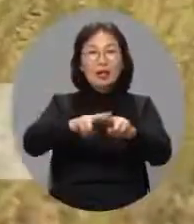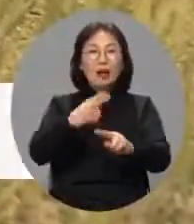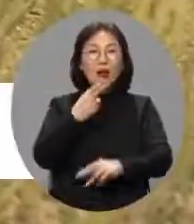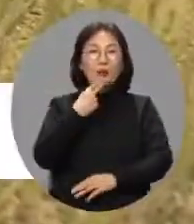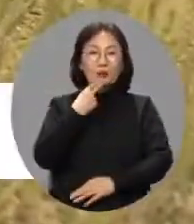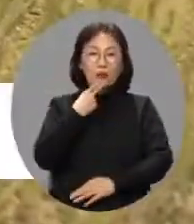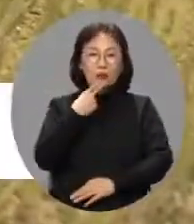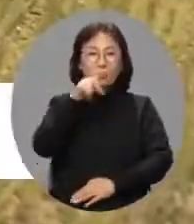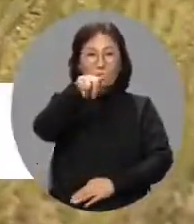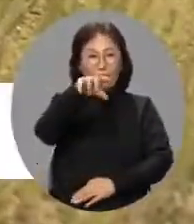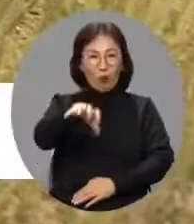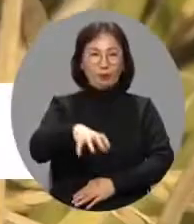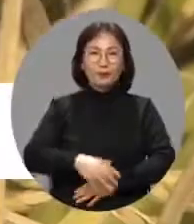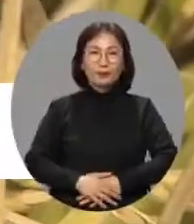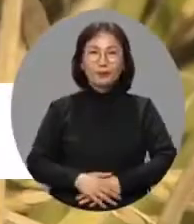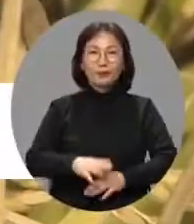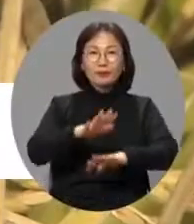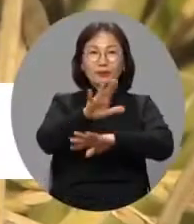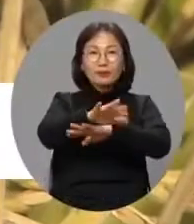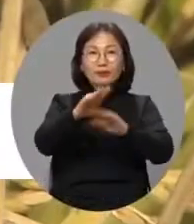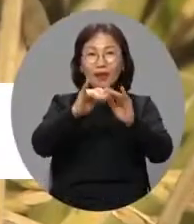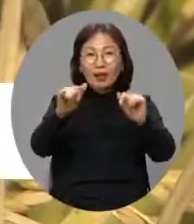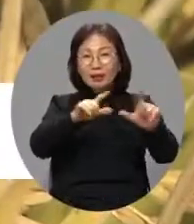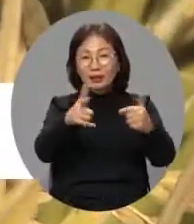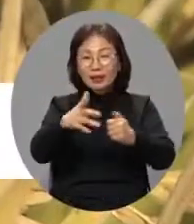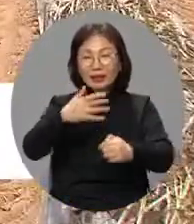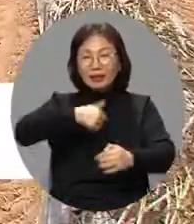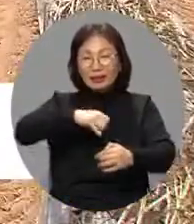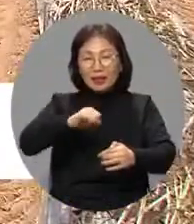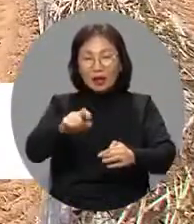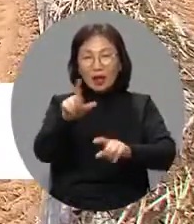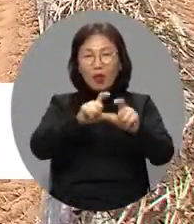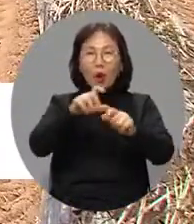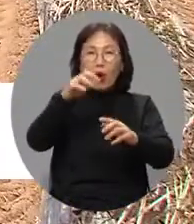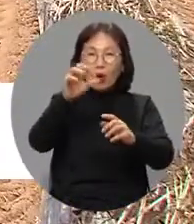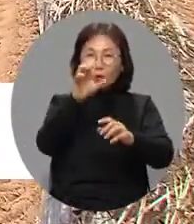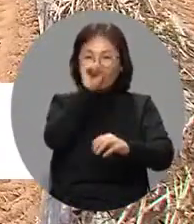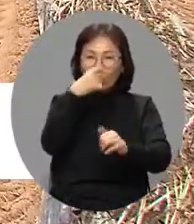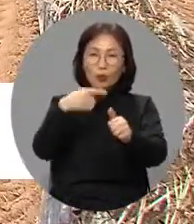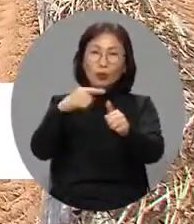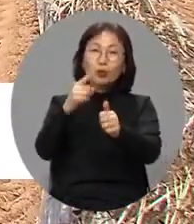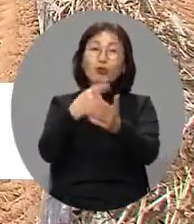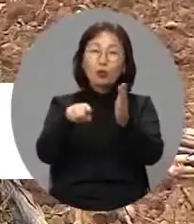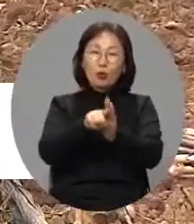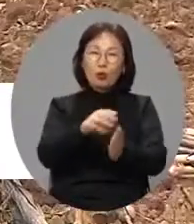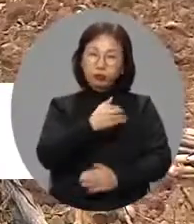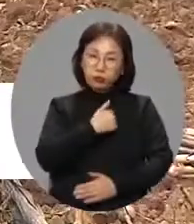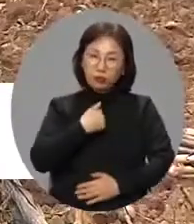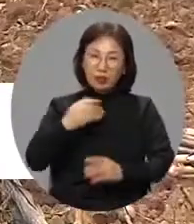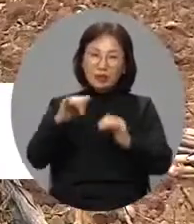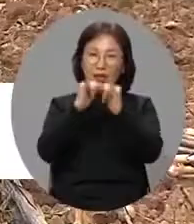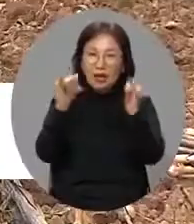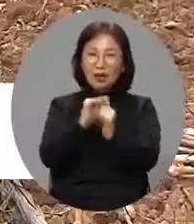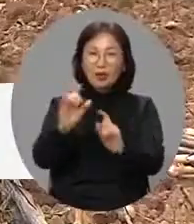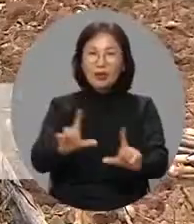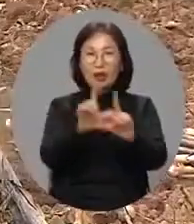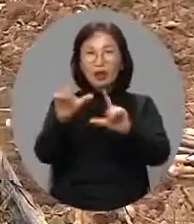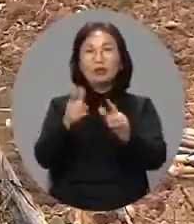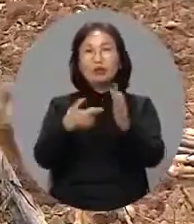공 통 점 농민들 역시 자식들 만큼은 더 좋은 교육을 위해 더 풍요로운 사회 생활을 위해 도시로